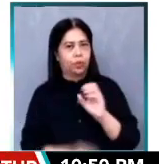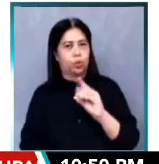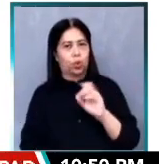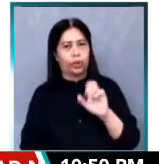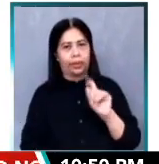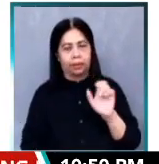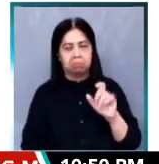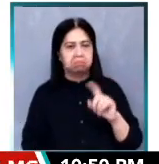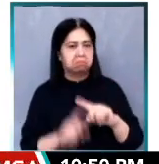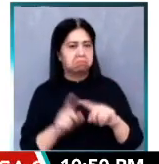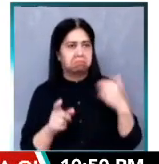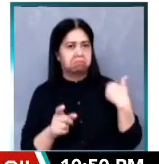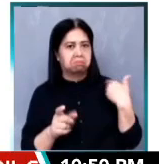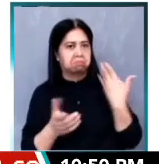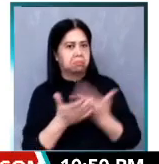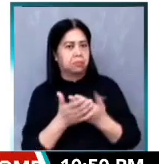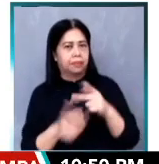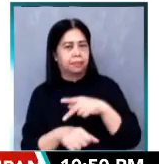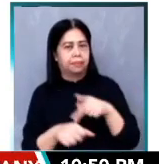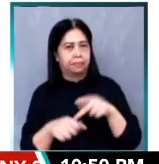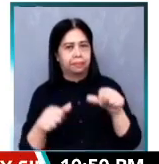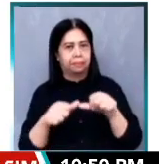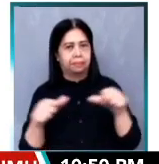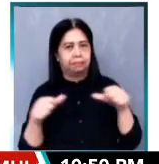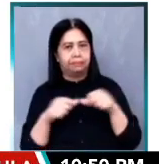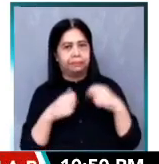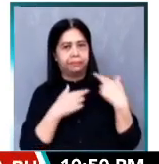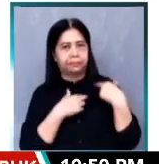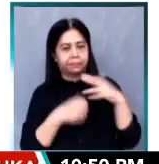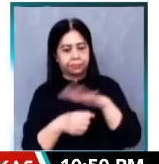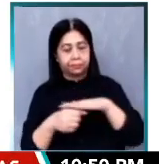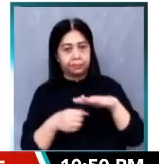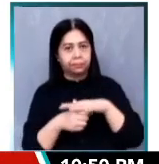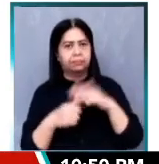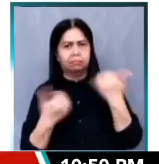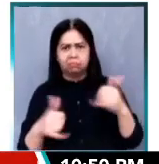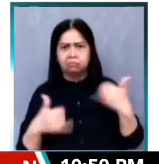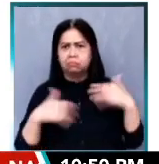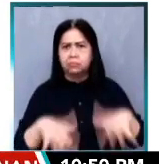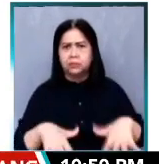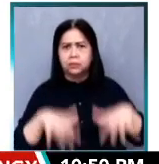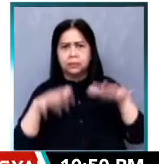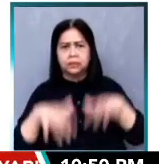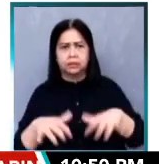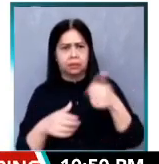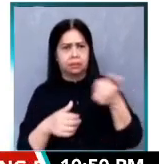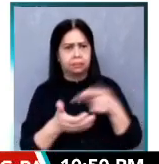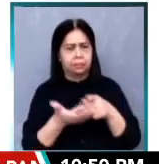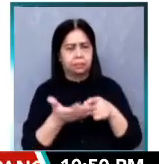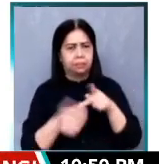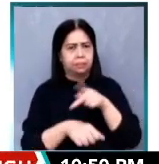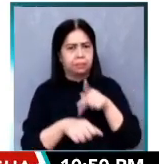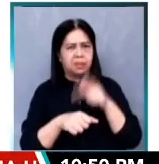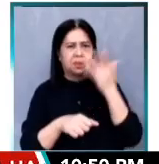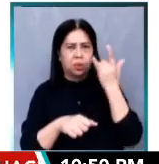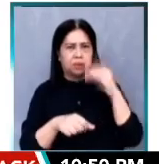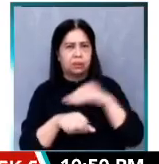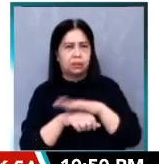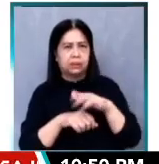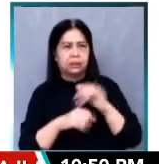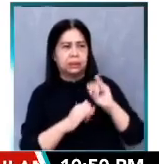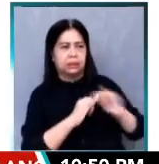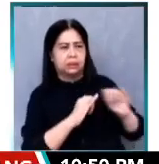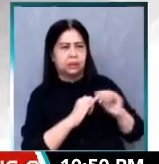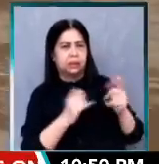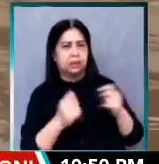pumapasok sa Philippine Area of Responsibility. May mga pagbahana sa ilang bahagi ng bansa na bunsod naman ng tail end ng frontal